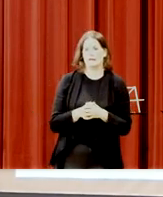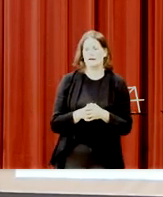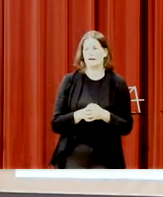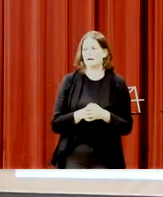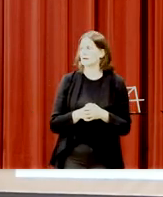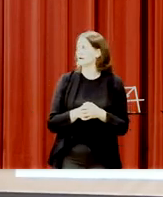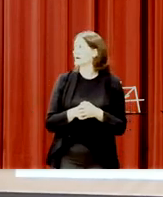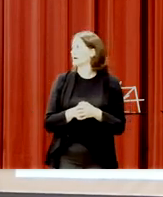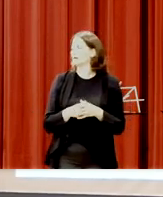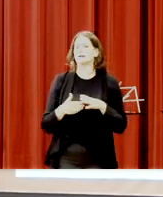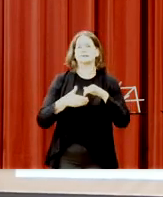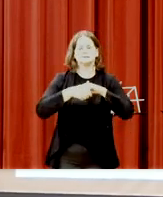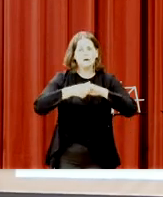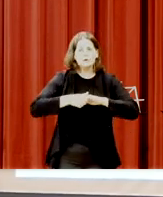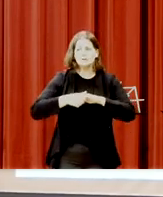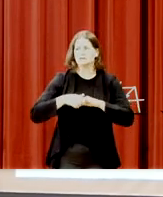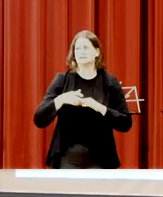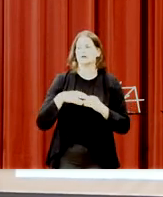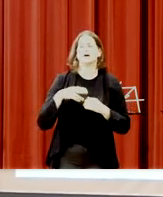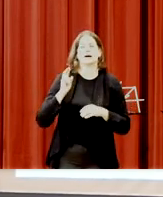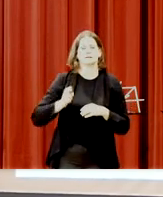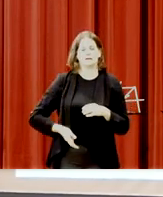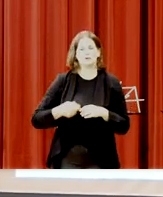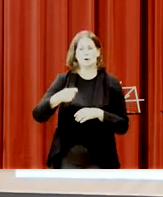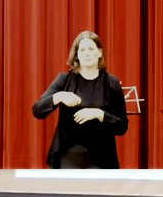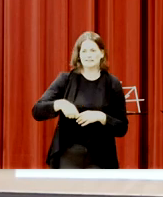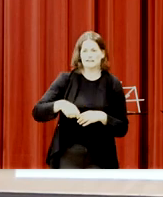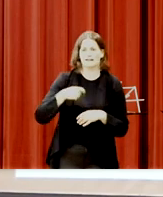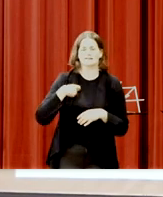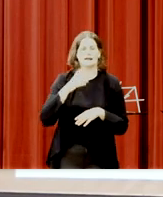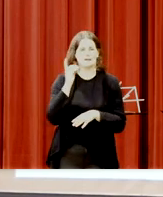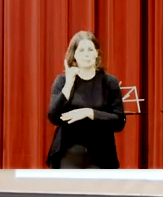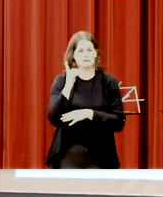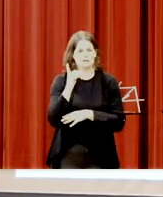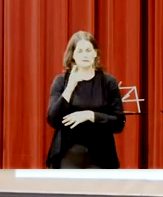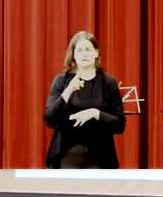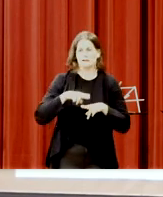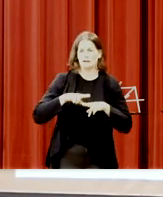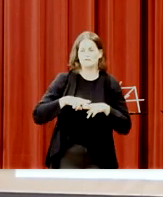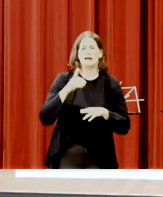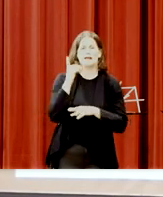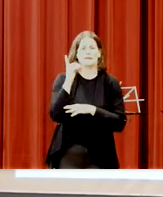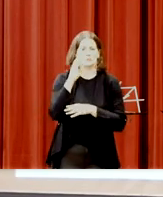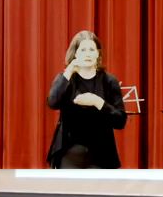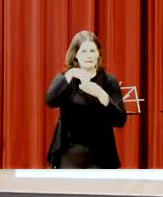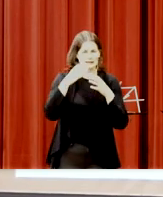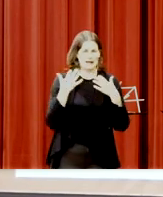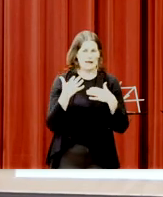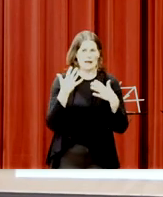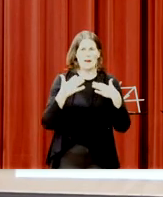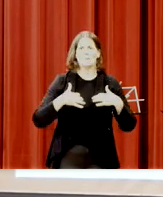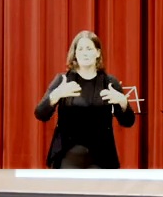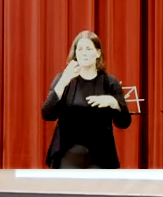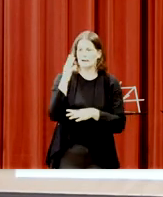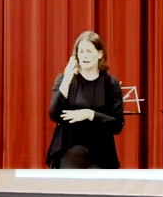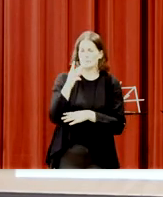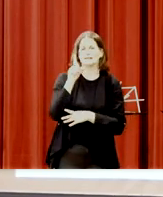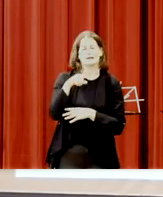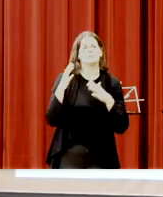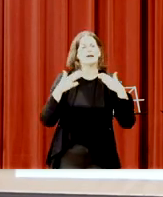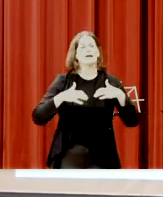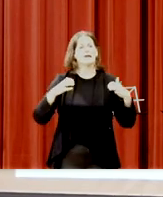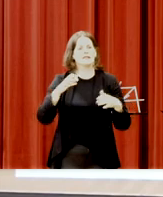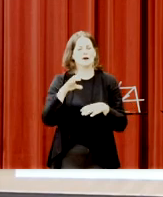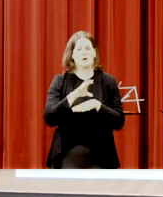Catalunya i del Congrés de Diputats, subdelegat de Govern a Tarragona, delegat i delegada territorial de Govern de la Generalitat de Catalunya